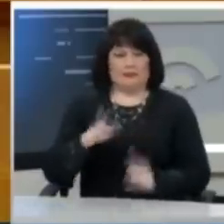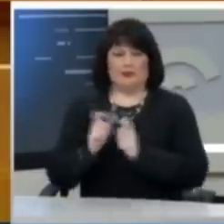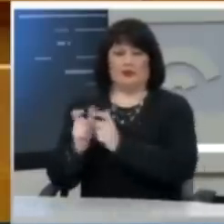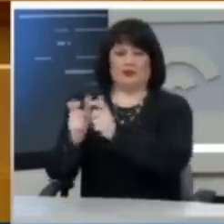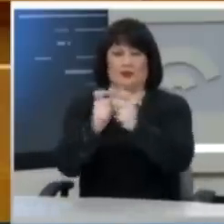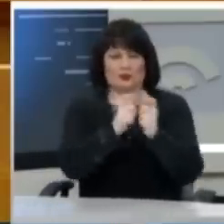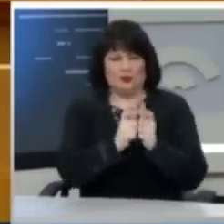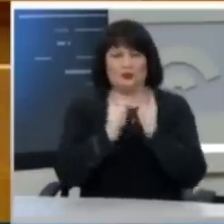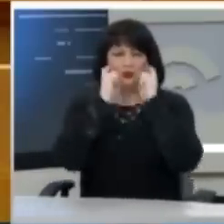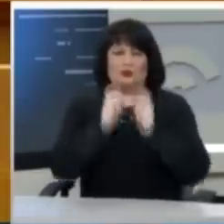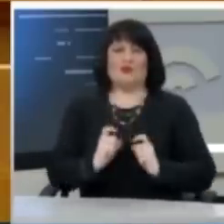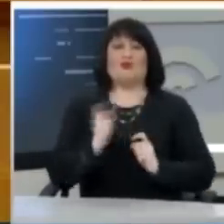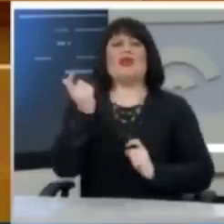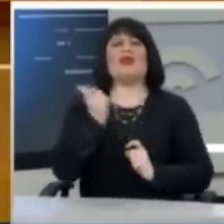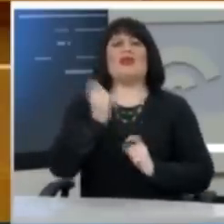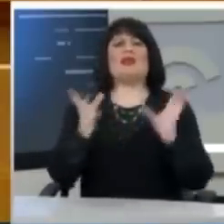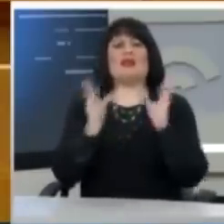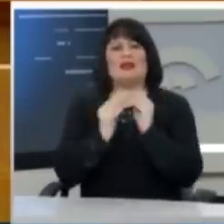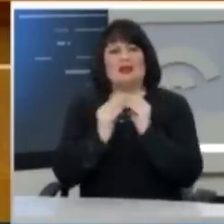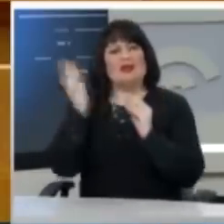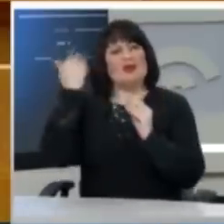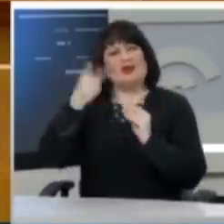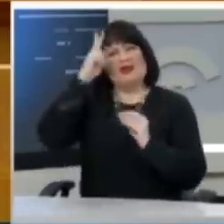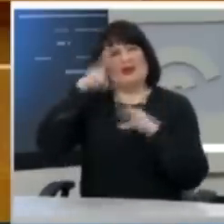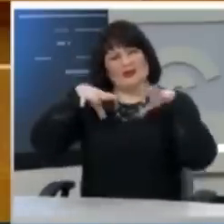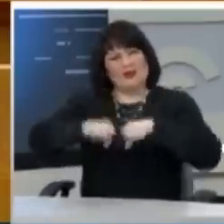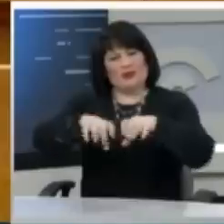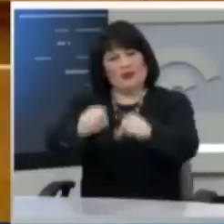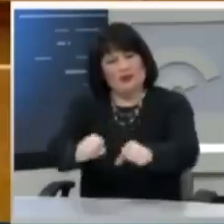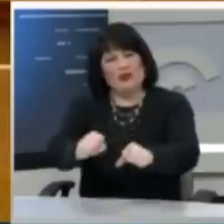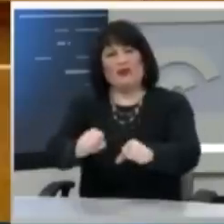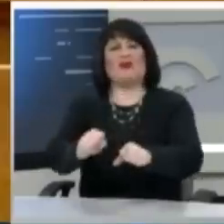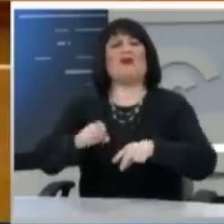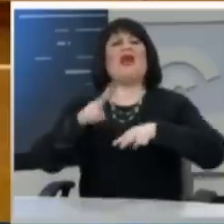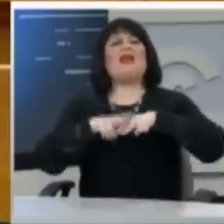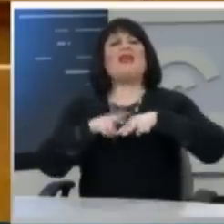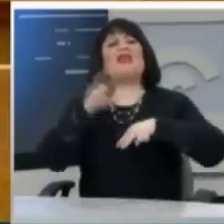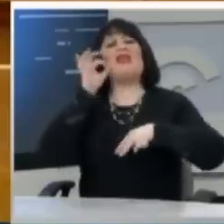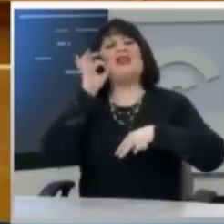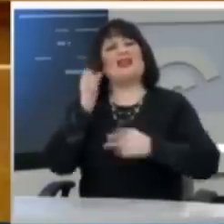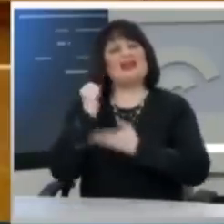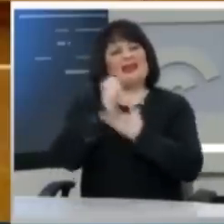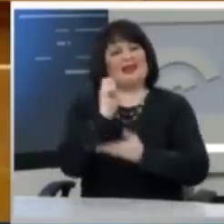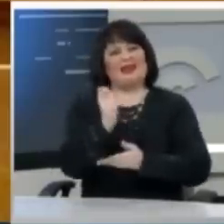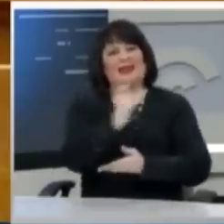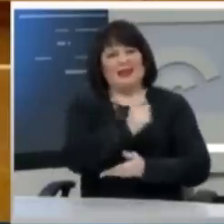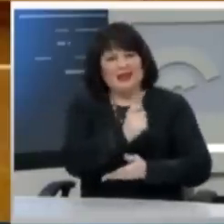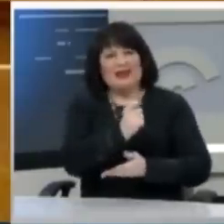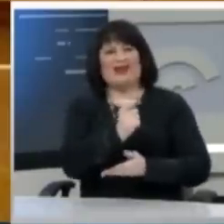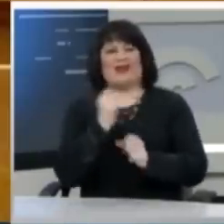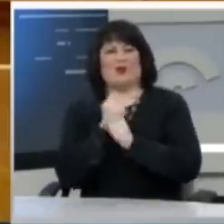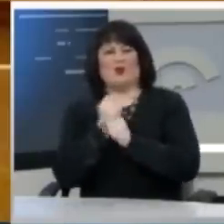το αναγκαστικό κατοχικό δάνειο, για τα λίτρα που καταβλήθηκαν για την απαλλαγή των Εβραίων της Θεσσαλονίκης από τα καταναγκαστικά